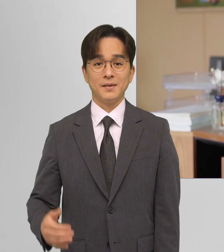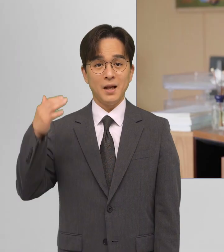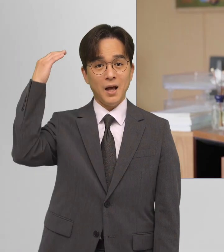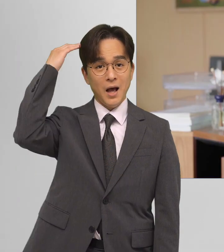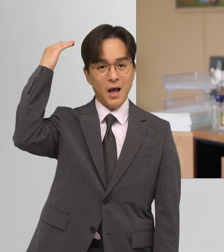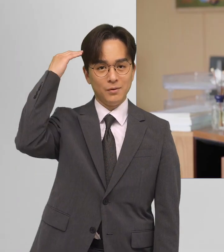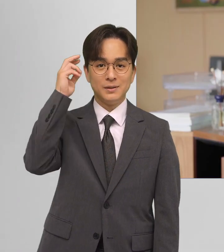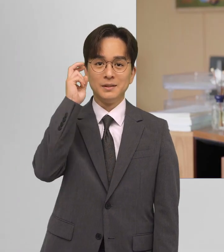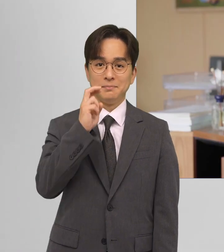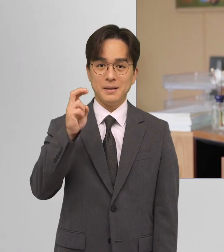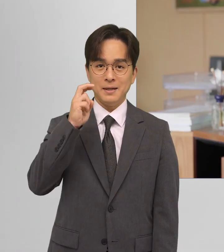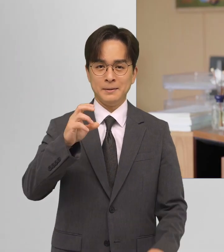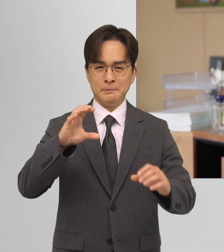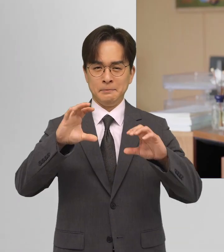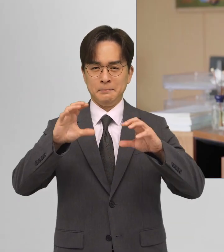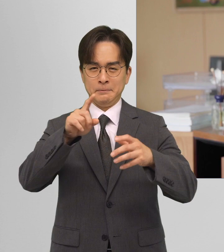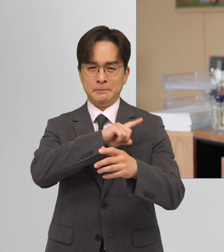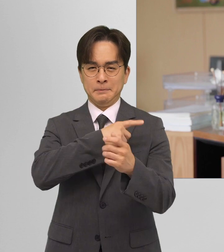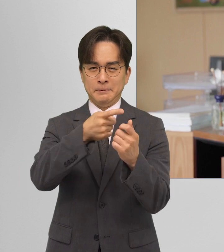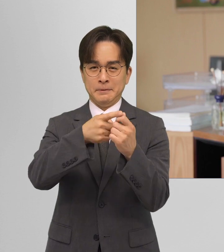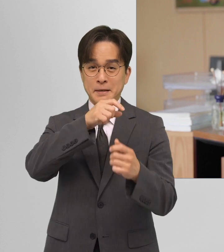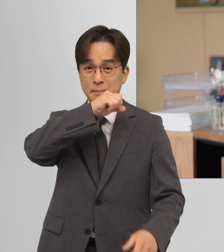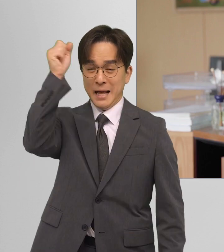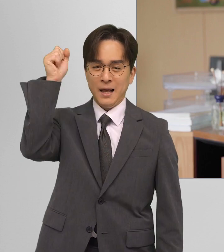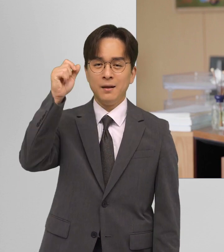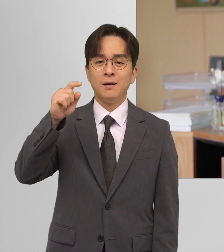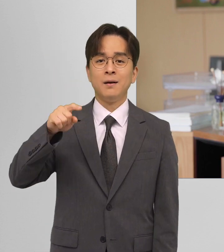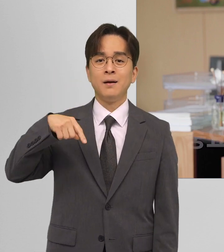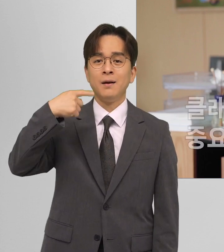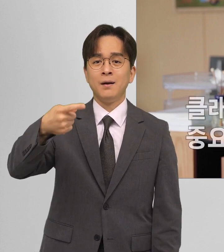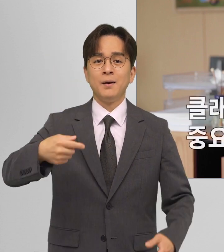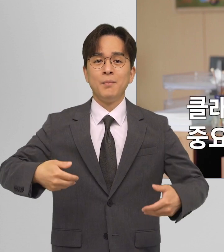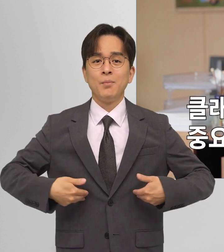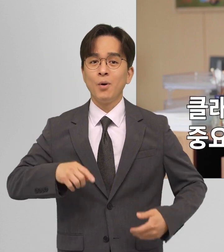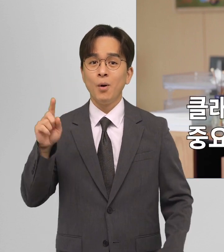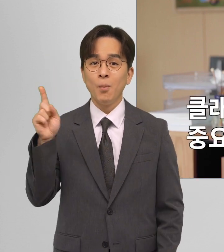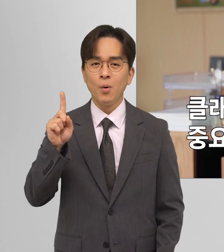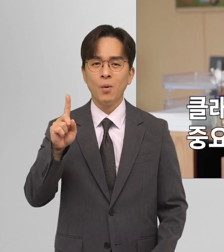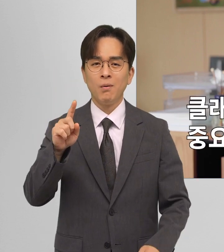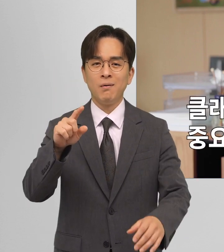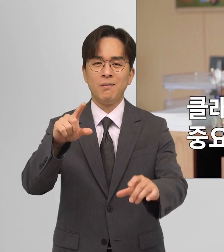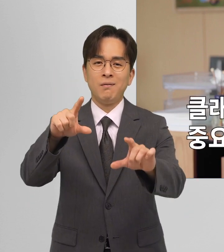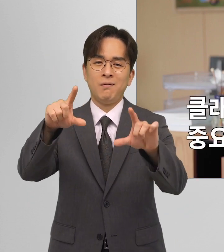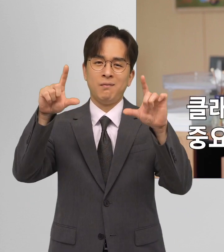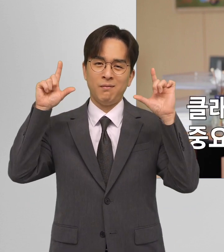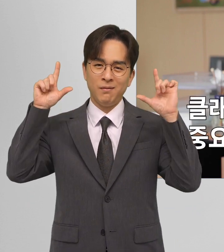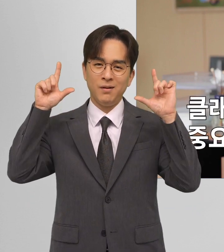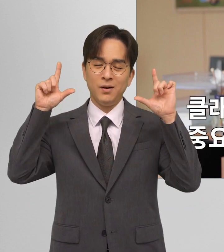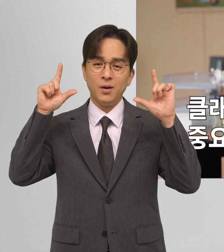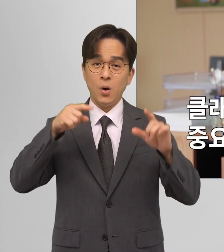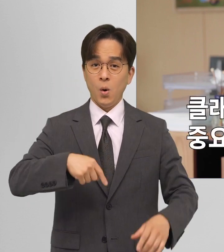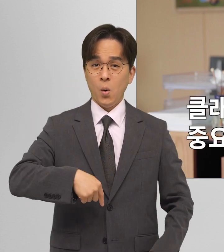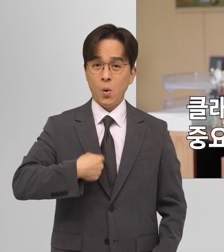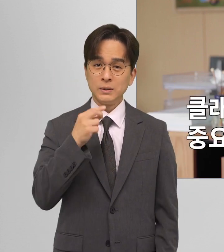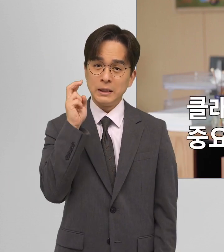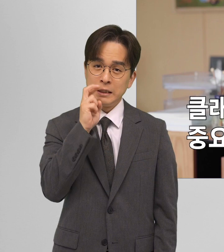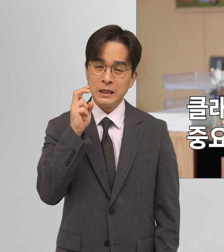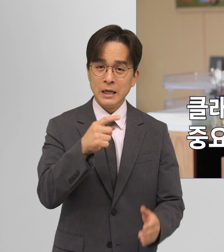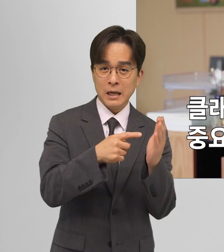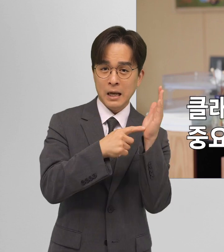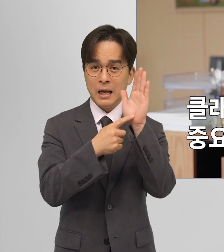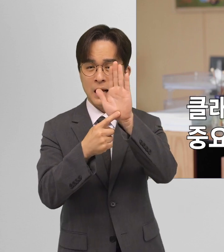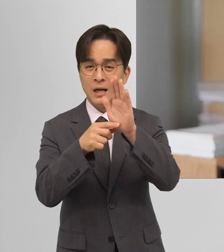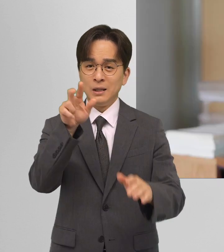이제 기획사, 음악 기획사, 매니지먼트죠. 의 역할이 굉장히 필요한 부분인